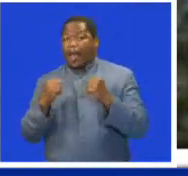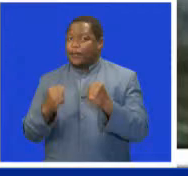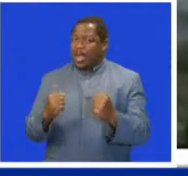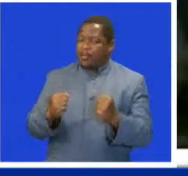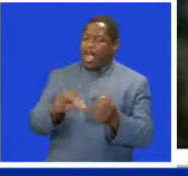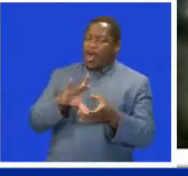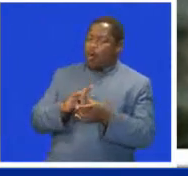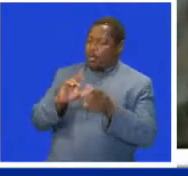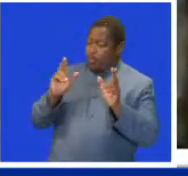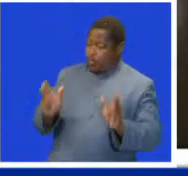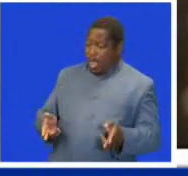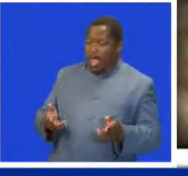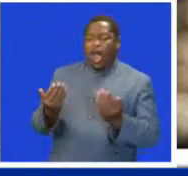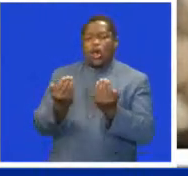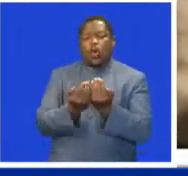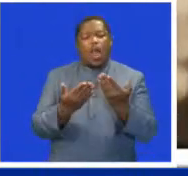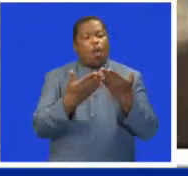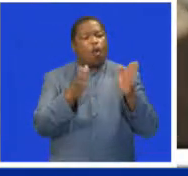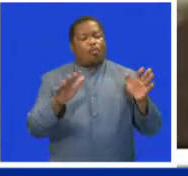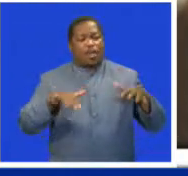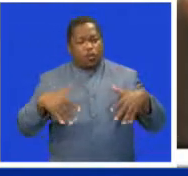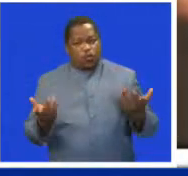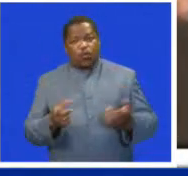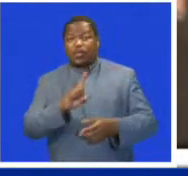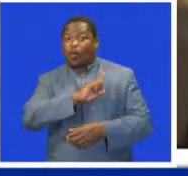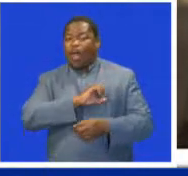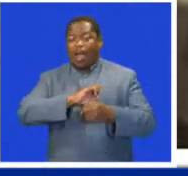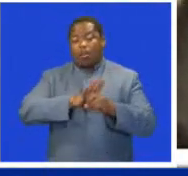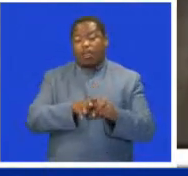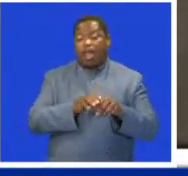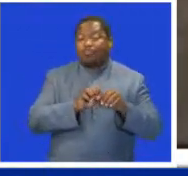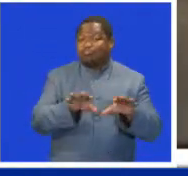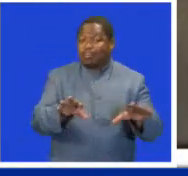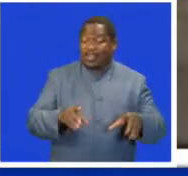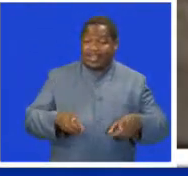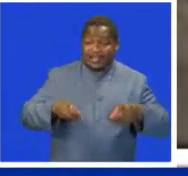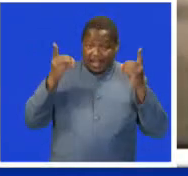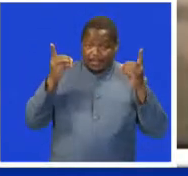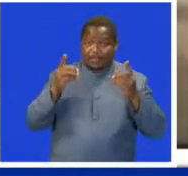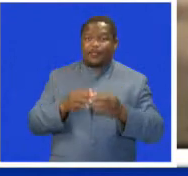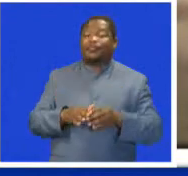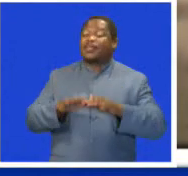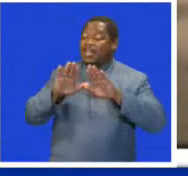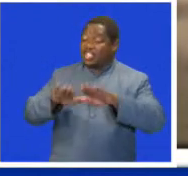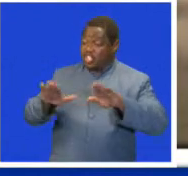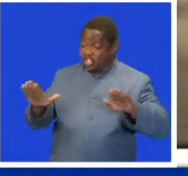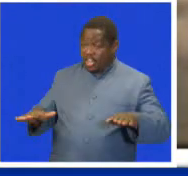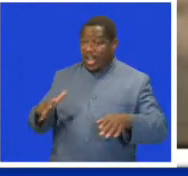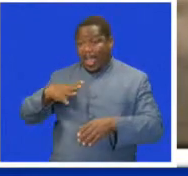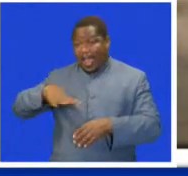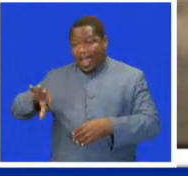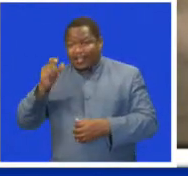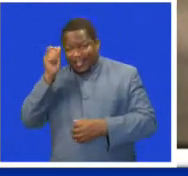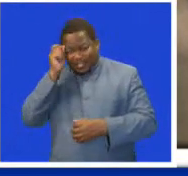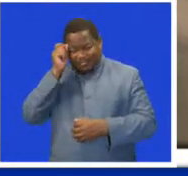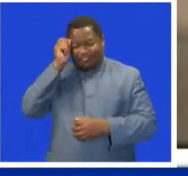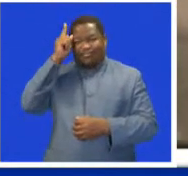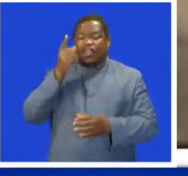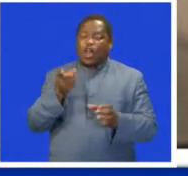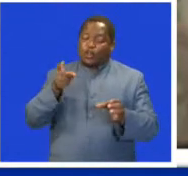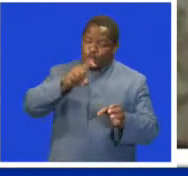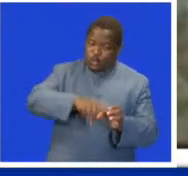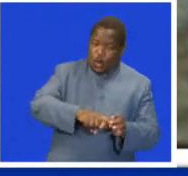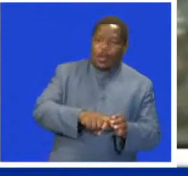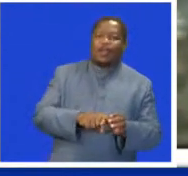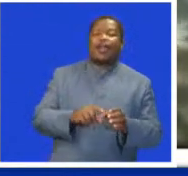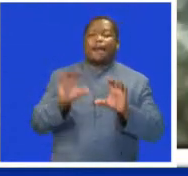abakahlali phansi njengoba banconote kusebenta etitolo etiphaza kanye nasetimakethe. Labafundzi bakhuthata balingani babo ukuthi